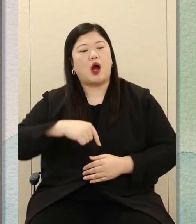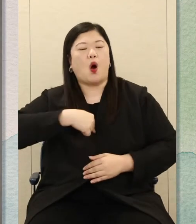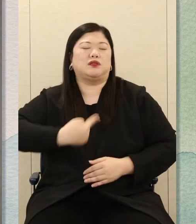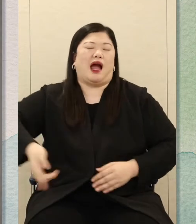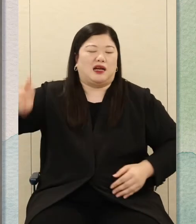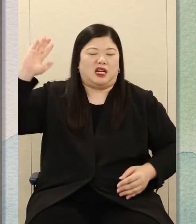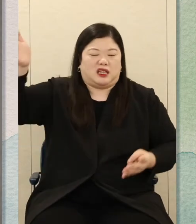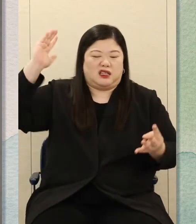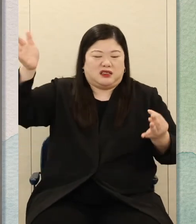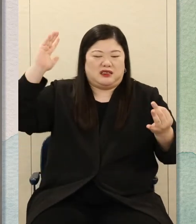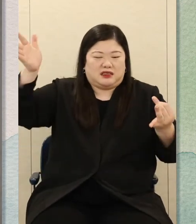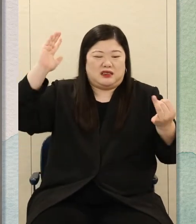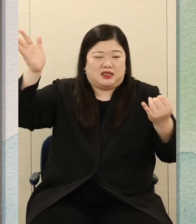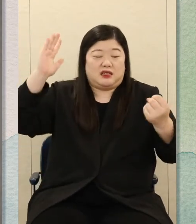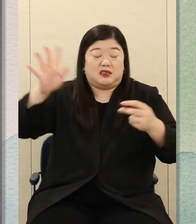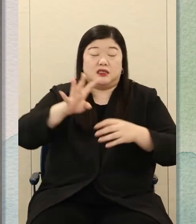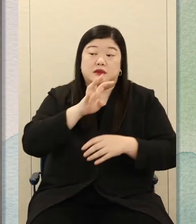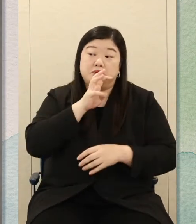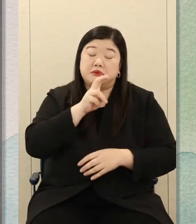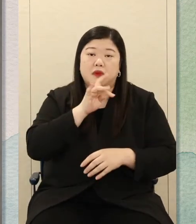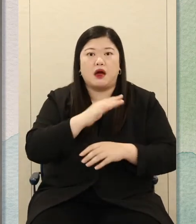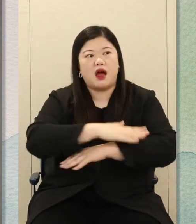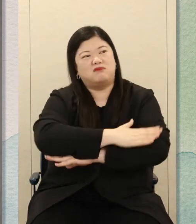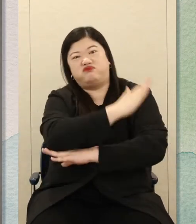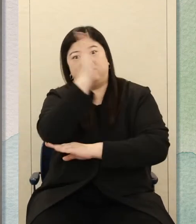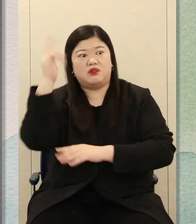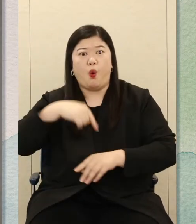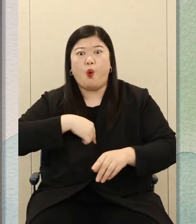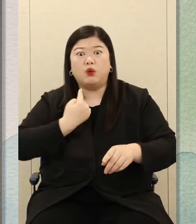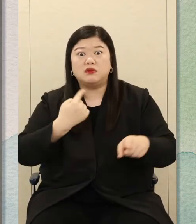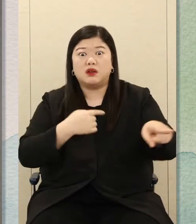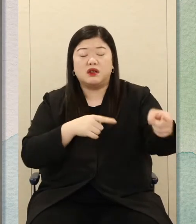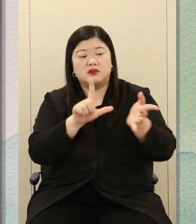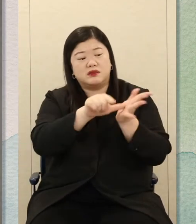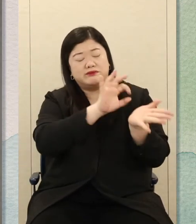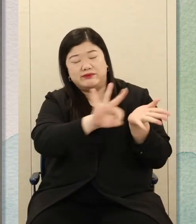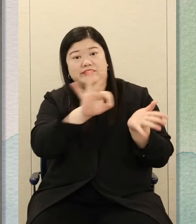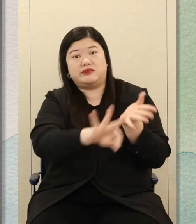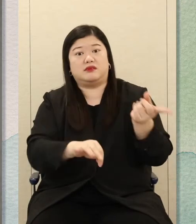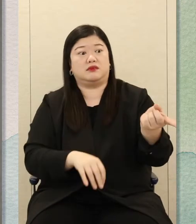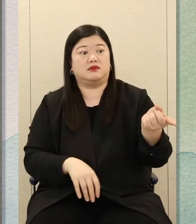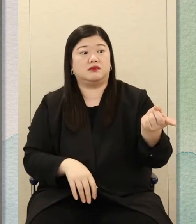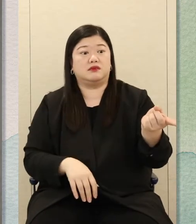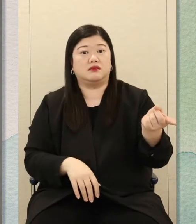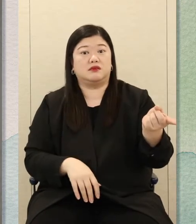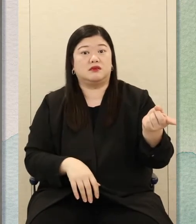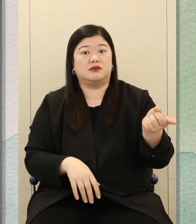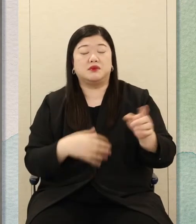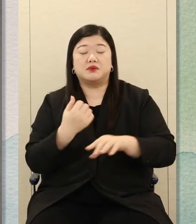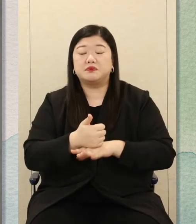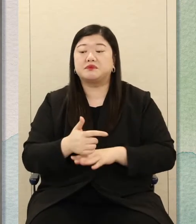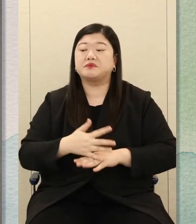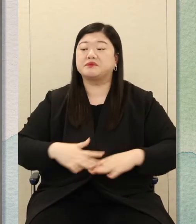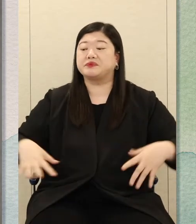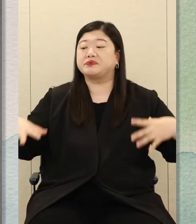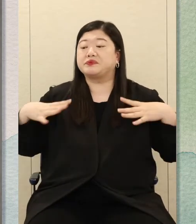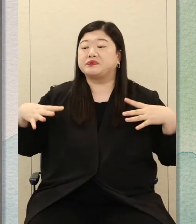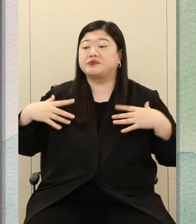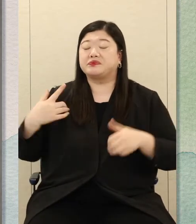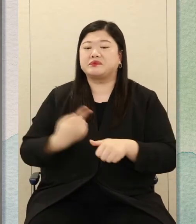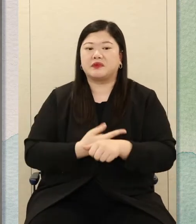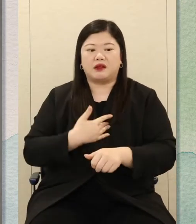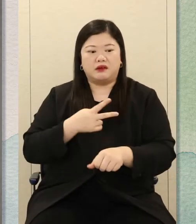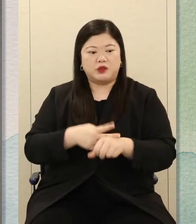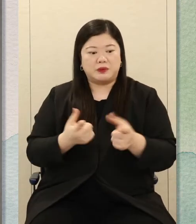있어요. 그런 분들은 공부하러 가셔야 돼요. 제가 보기에는. 그리고 자기가 선생님대로 가셔야 돼요. 그러니까